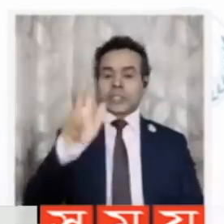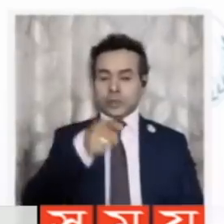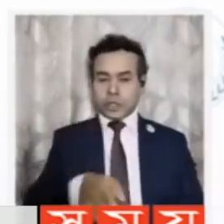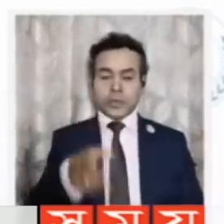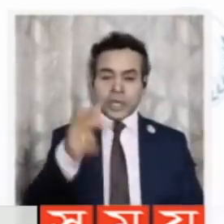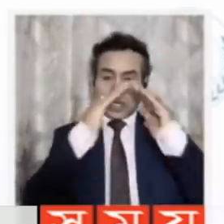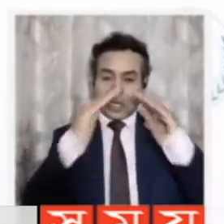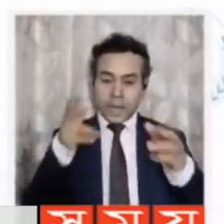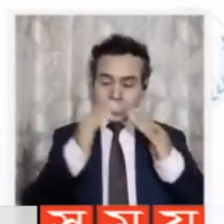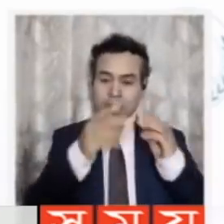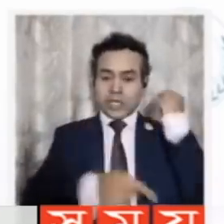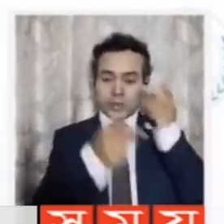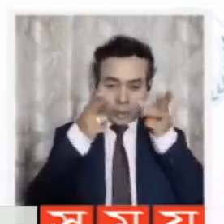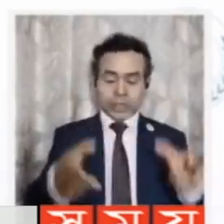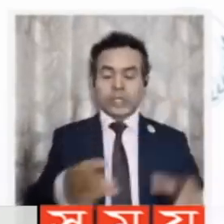63,608 জন।